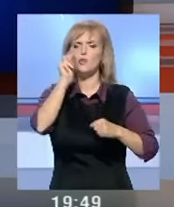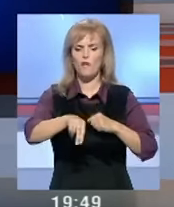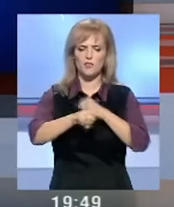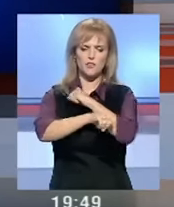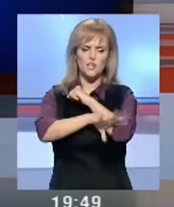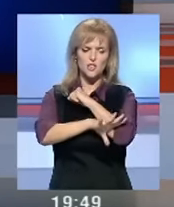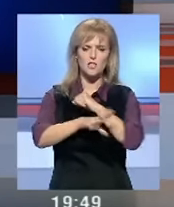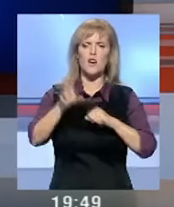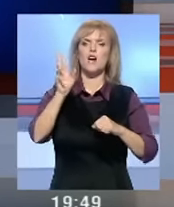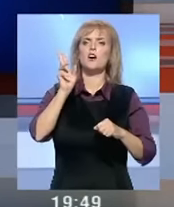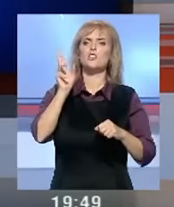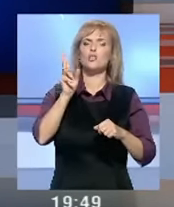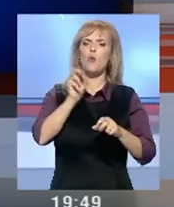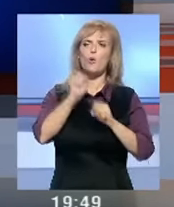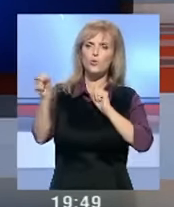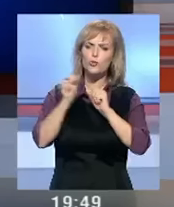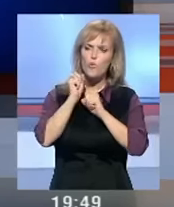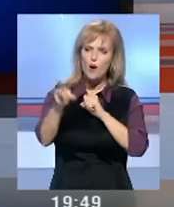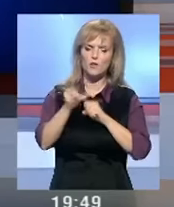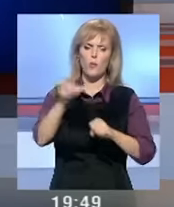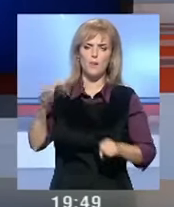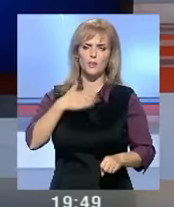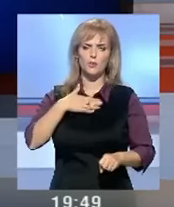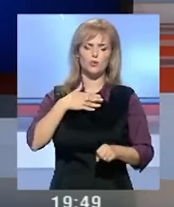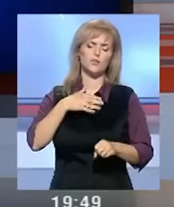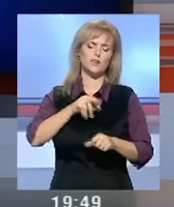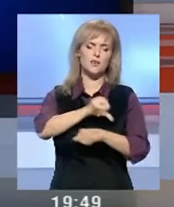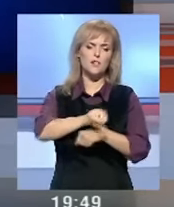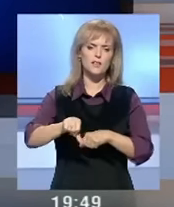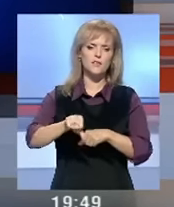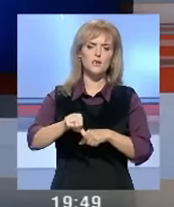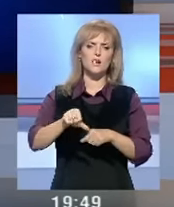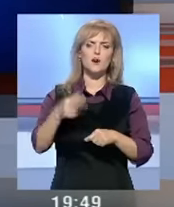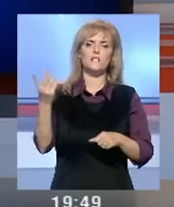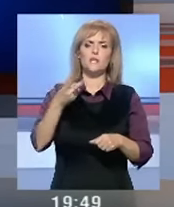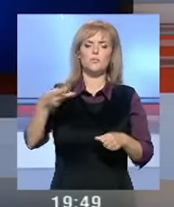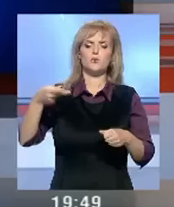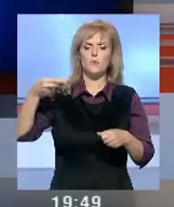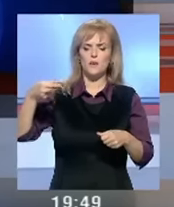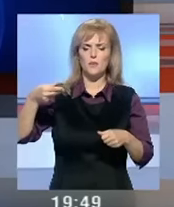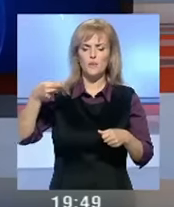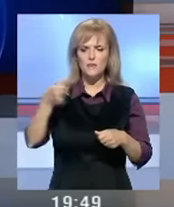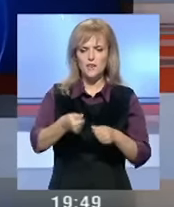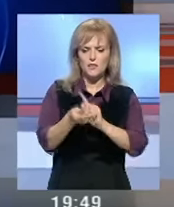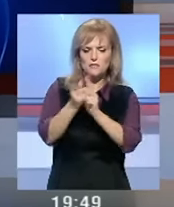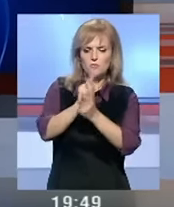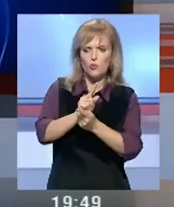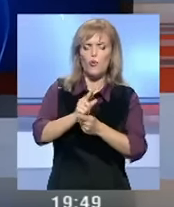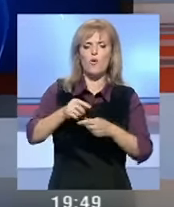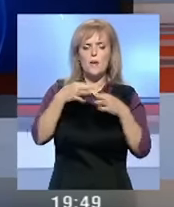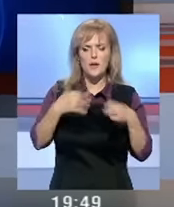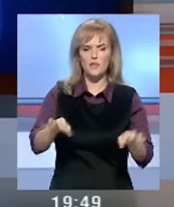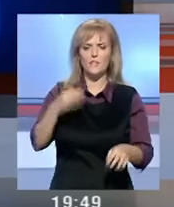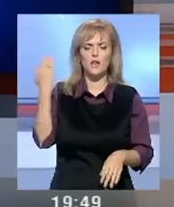Republica Moldova cetățenii, vor ajunge să plătească atât cu libertatea, dar și cu propria avere, pentru că trebuie să le confiscăm această